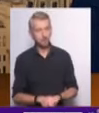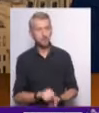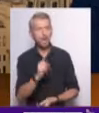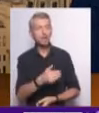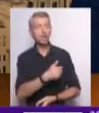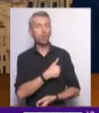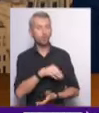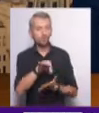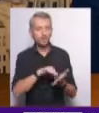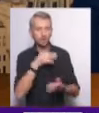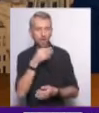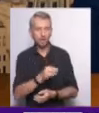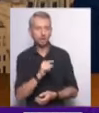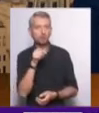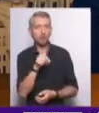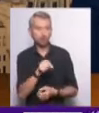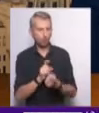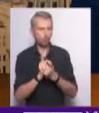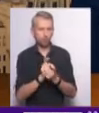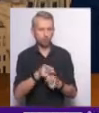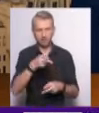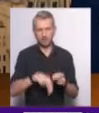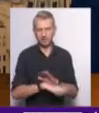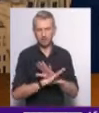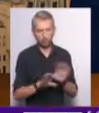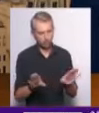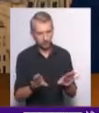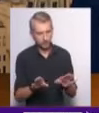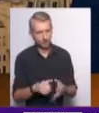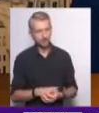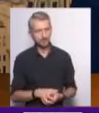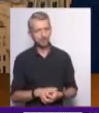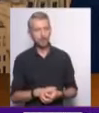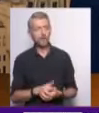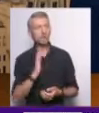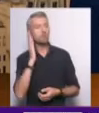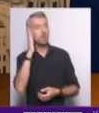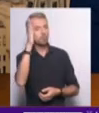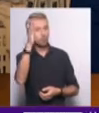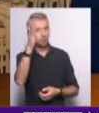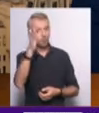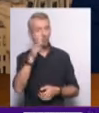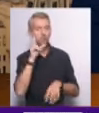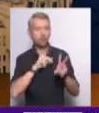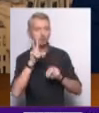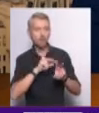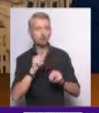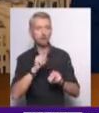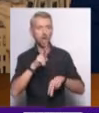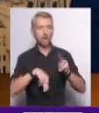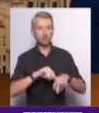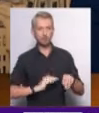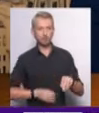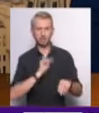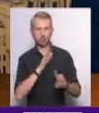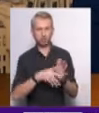хотів би відразу сказати, що на цьому боротьба не закінчується в майбутньому. Сподіваюся, що забудовник не буде подавати